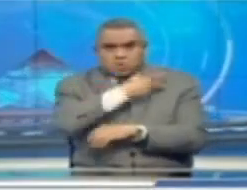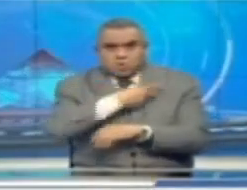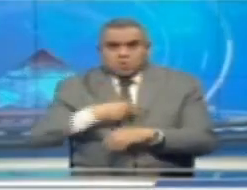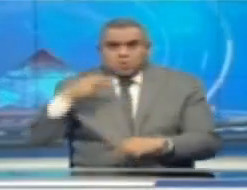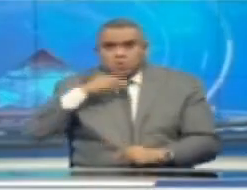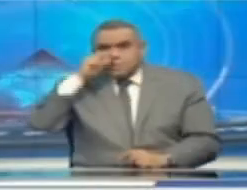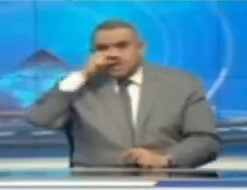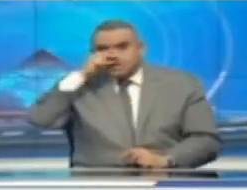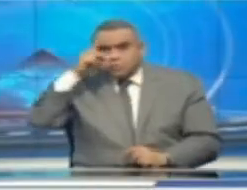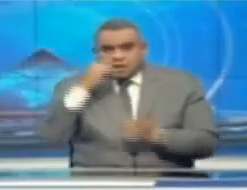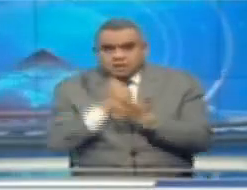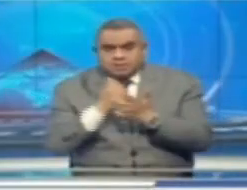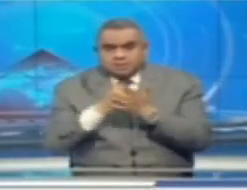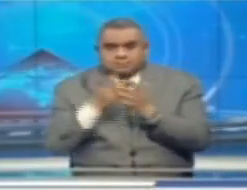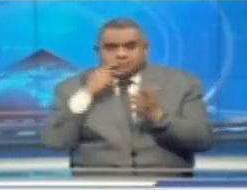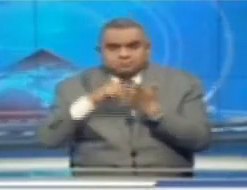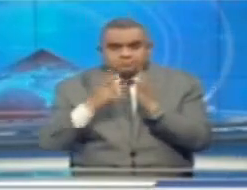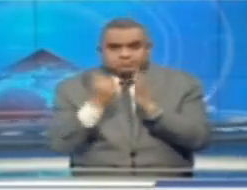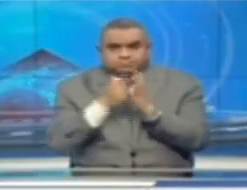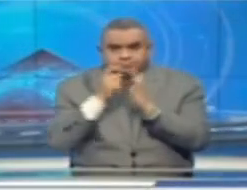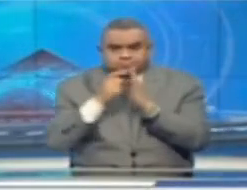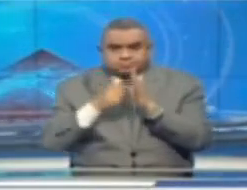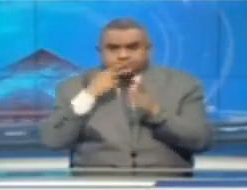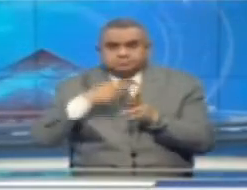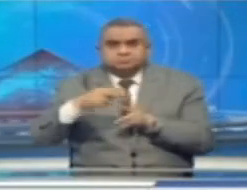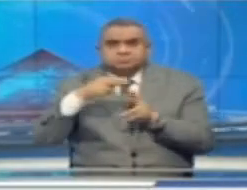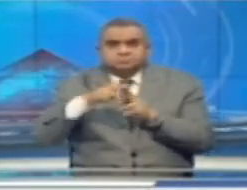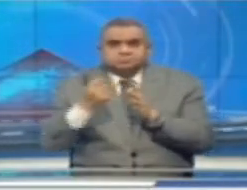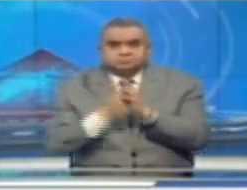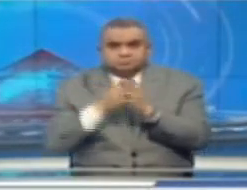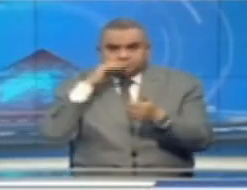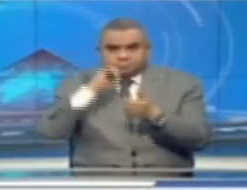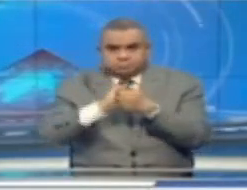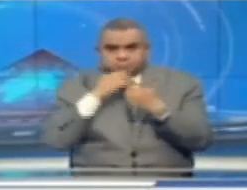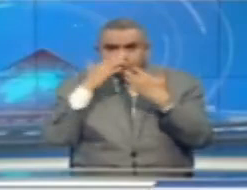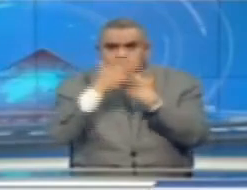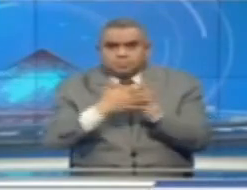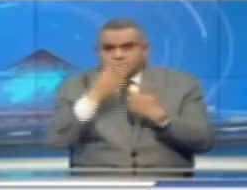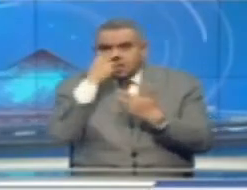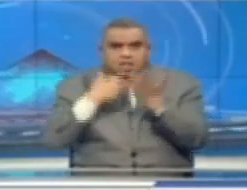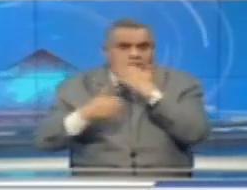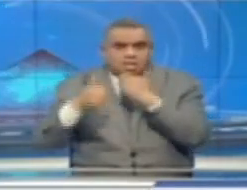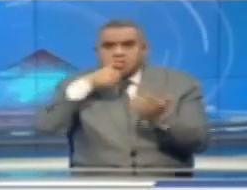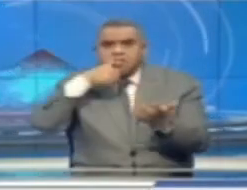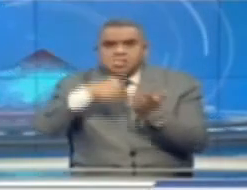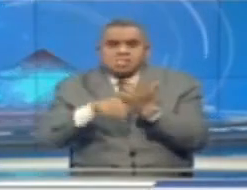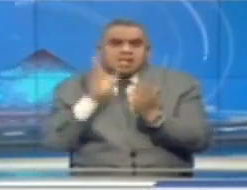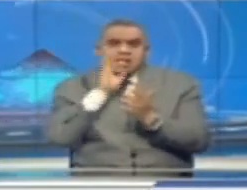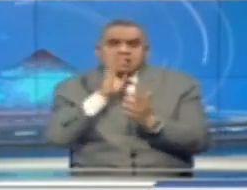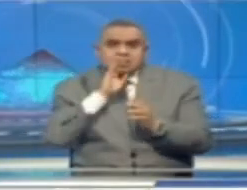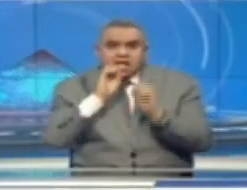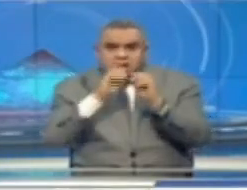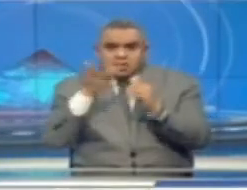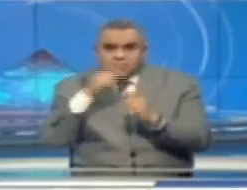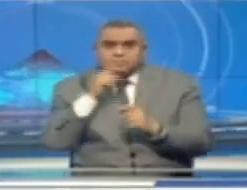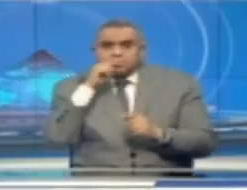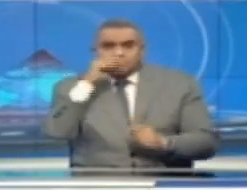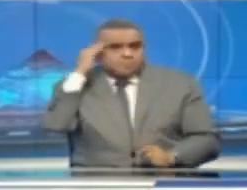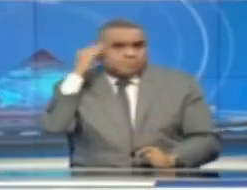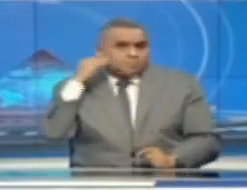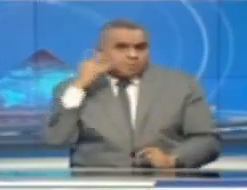دبي. وخلال الاجتماع تم استكمال المباحثات المتعلقة بمشروع محو الأمية وتنمية قدرات